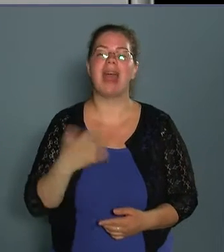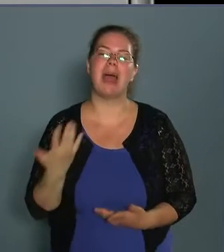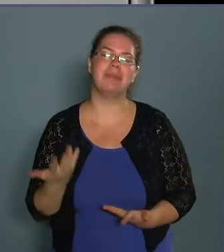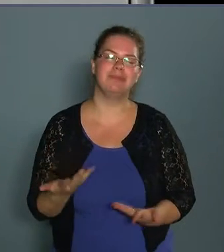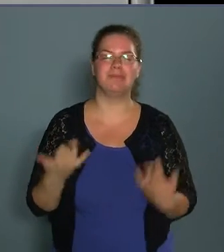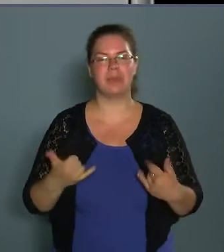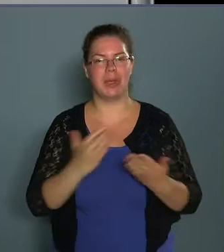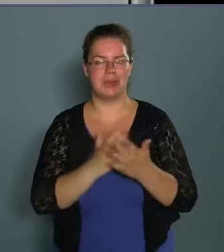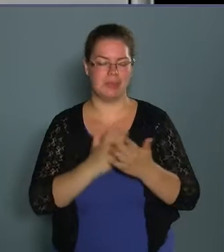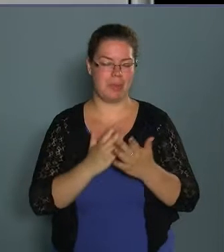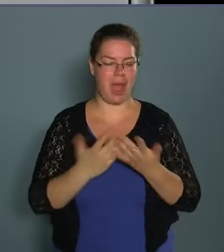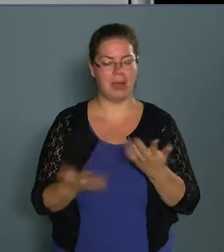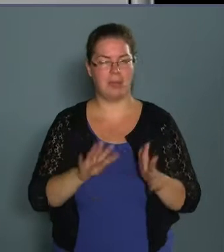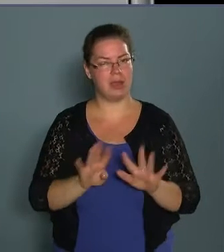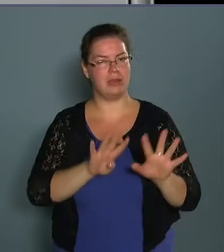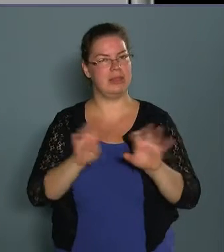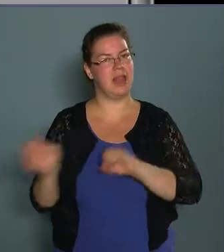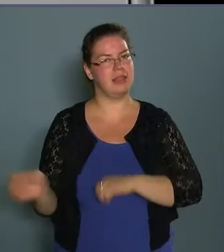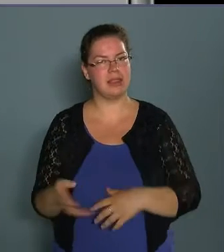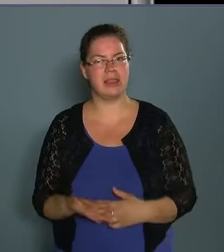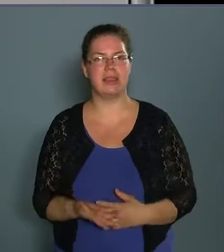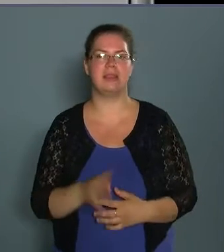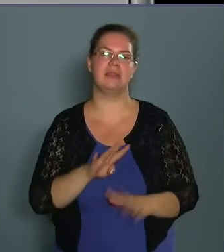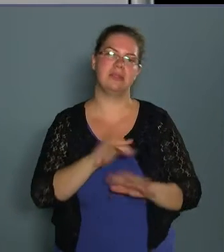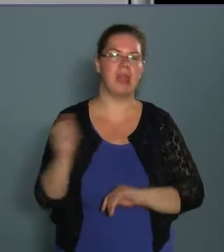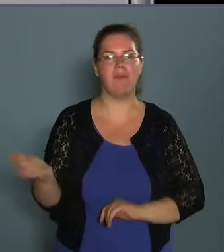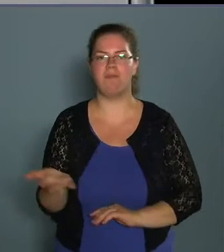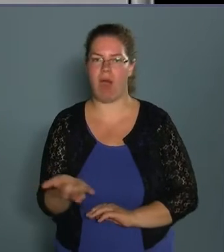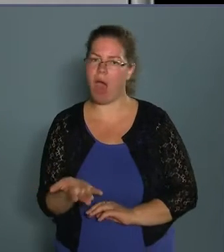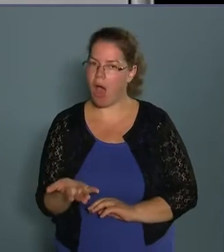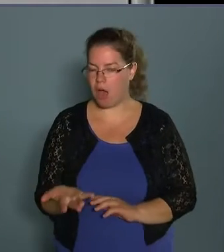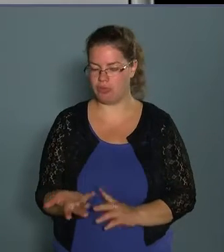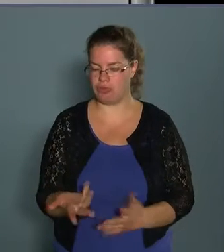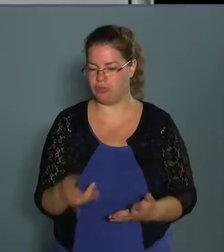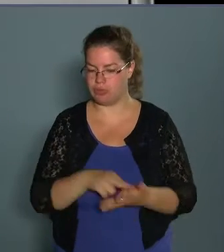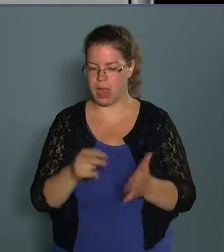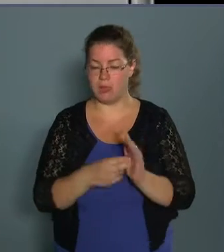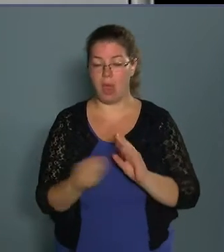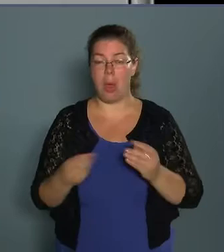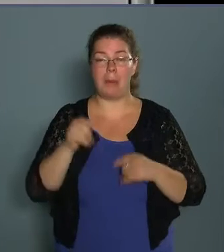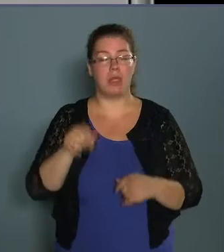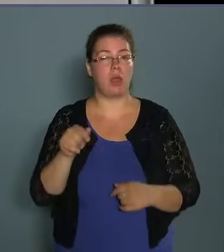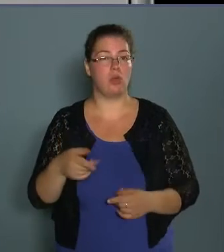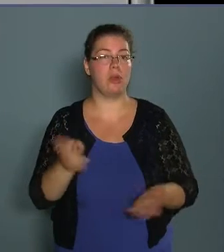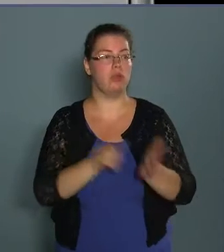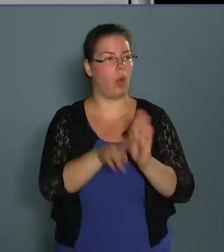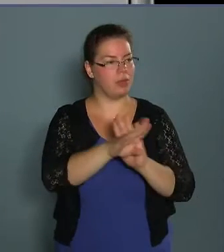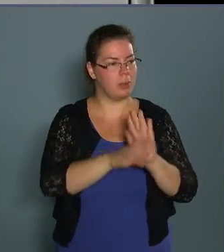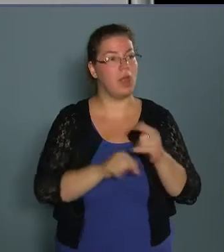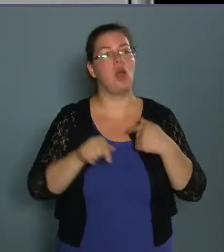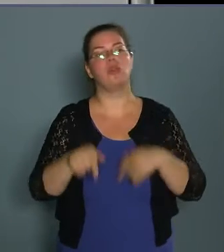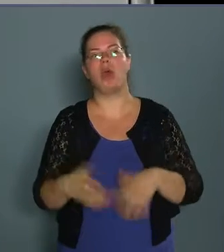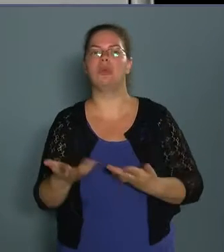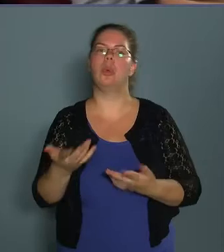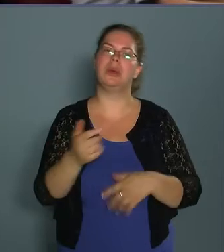ezek most már egy majd 9 éves tervek, amik az akkori jogszabályoknak, az